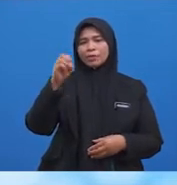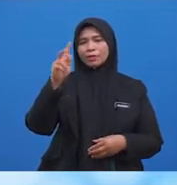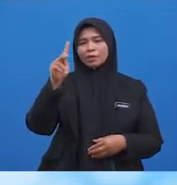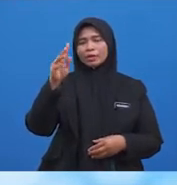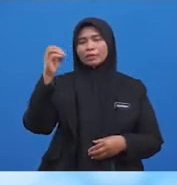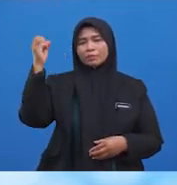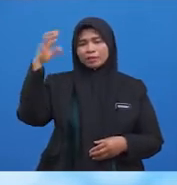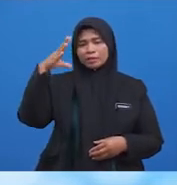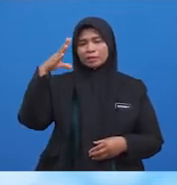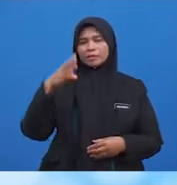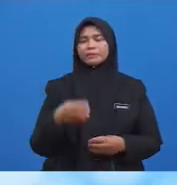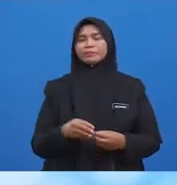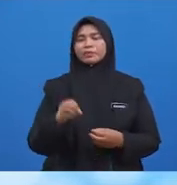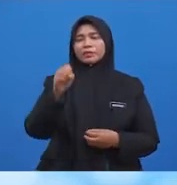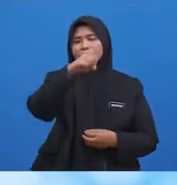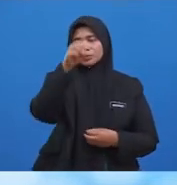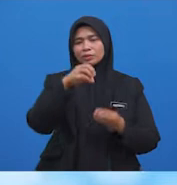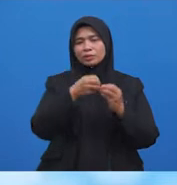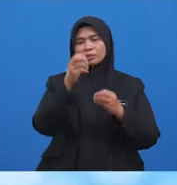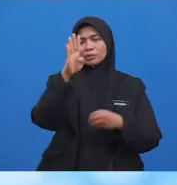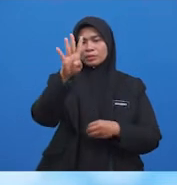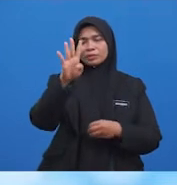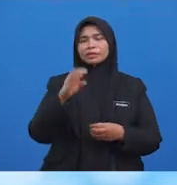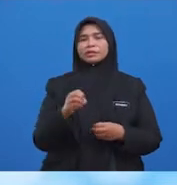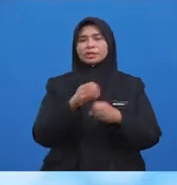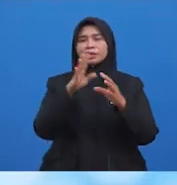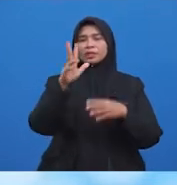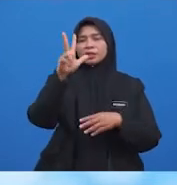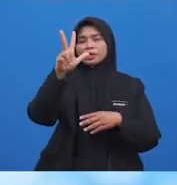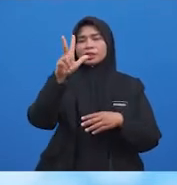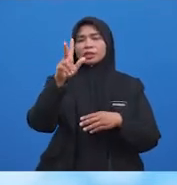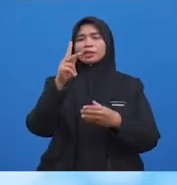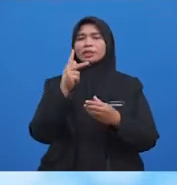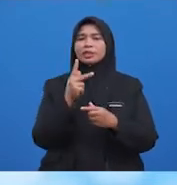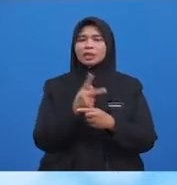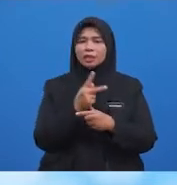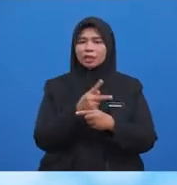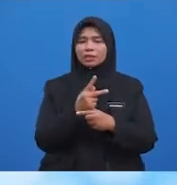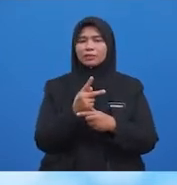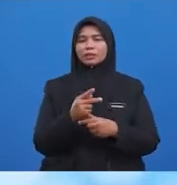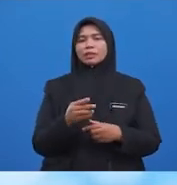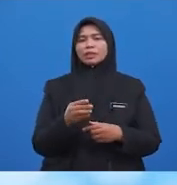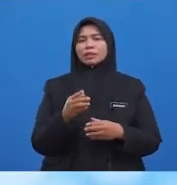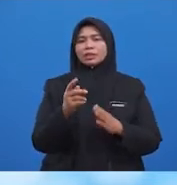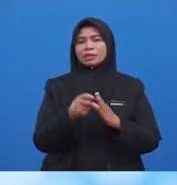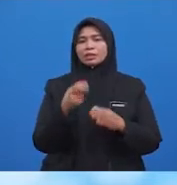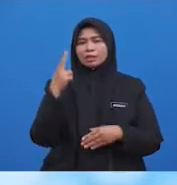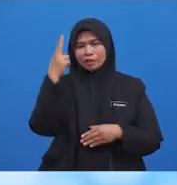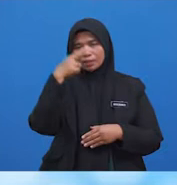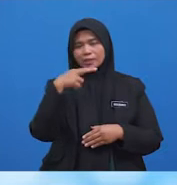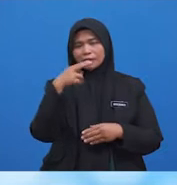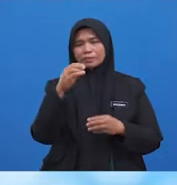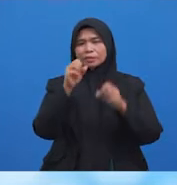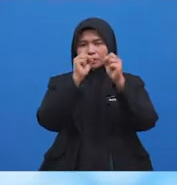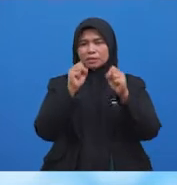soalan no embuh teman nya tekan tiga gangguan terhadap